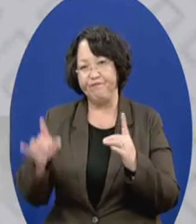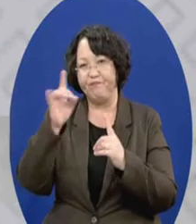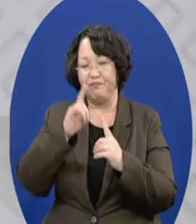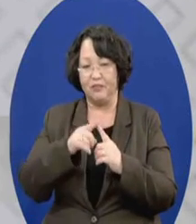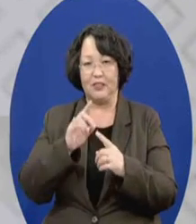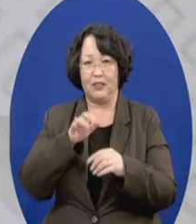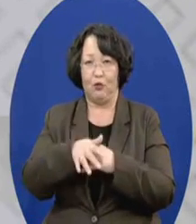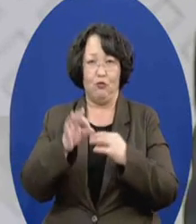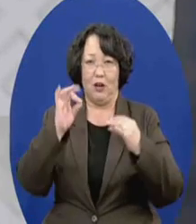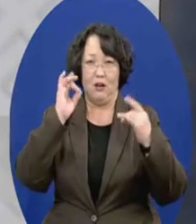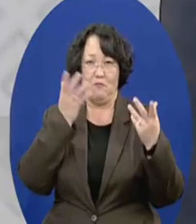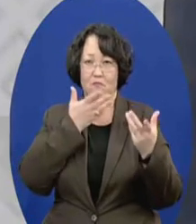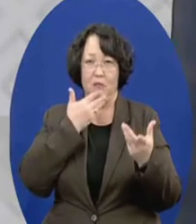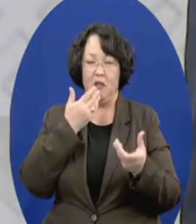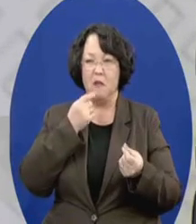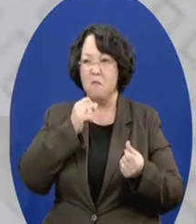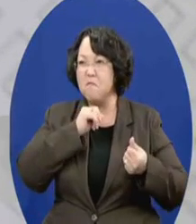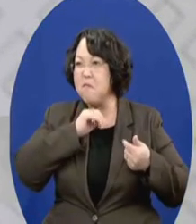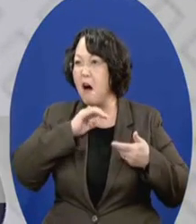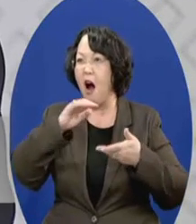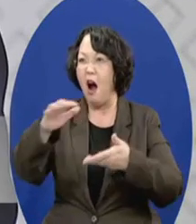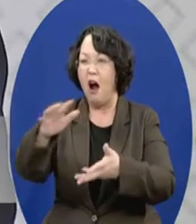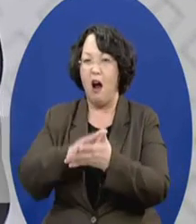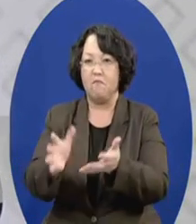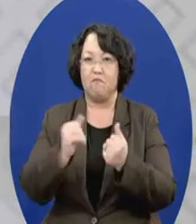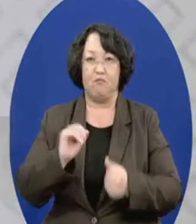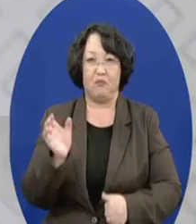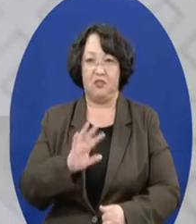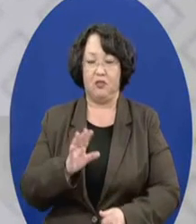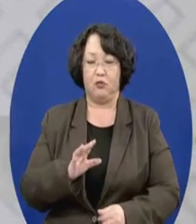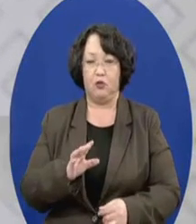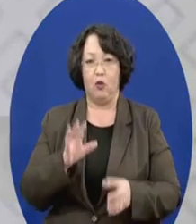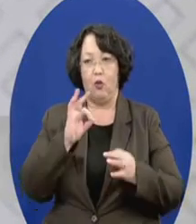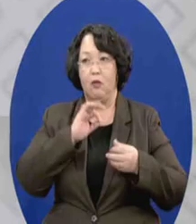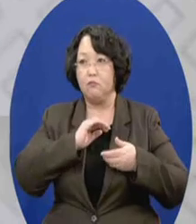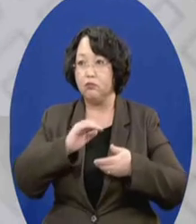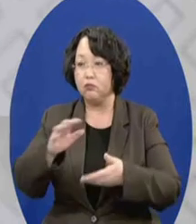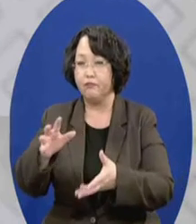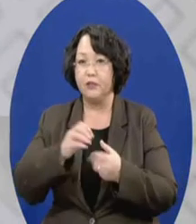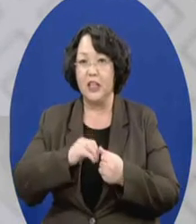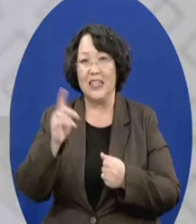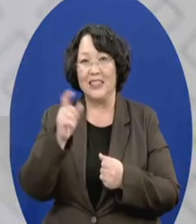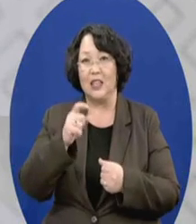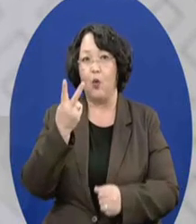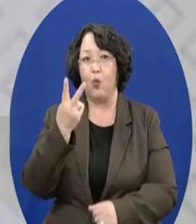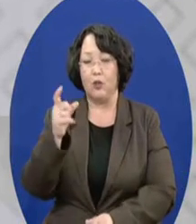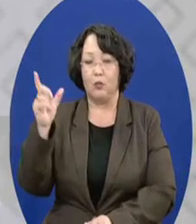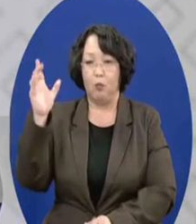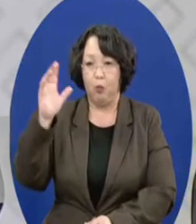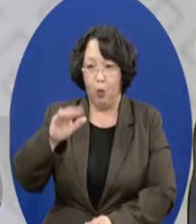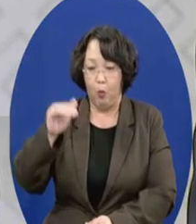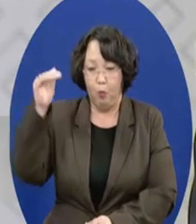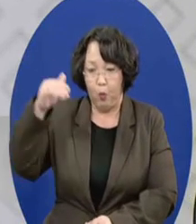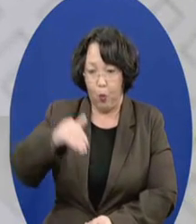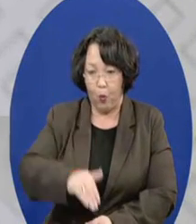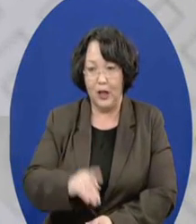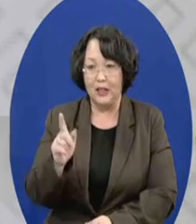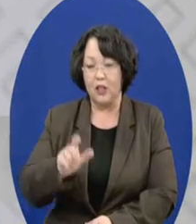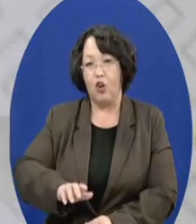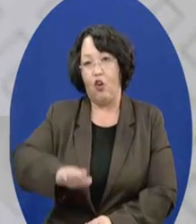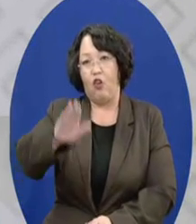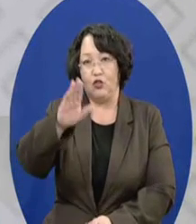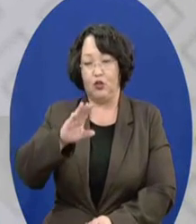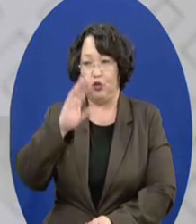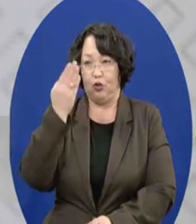азаа туршираа. Энэ бизнесмен өөр аз туршилт хизээ үн өс хизээ буурах хинч таар хүрсгүй. Нэгд хоёрдугаарт нь та нэгэнт